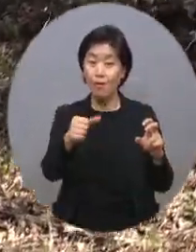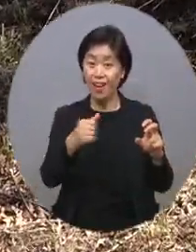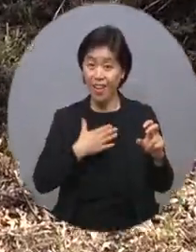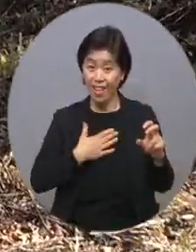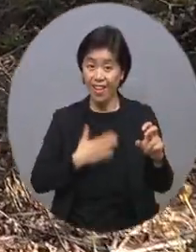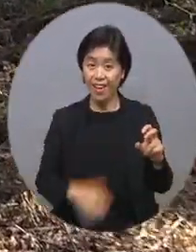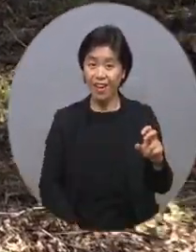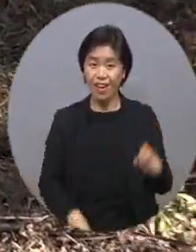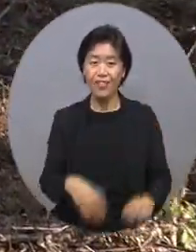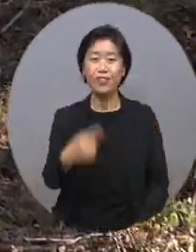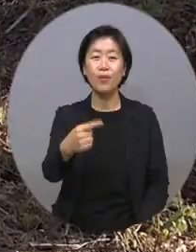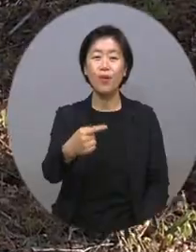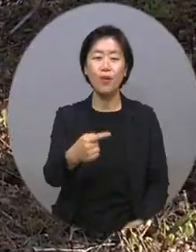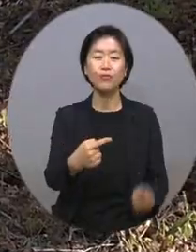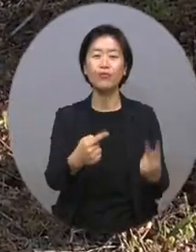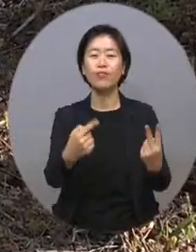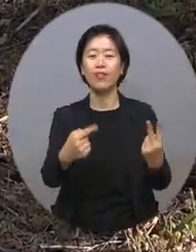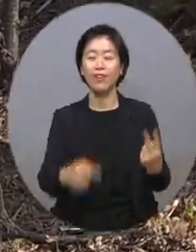1000원